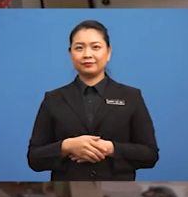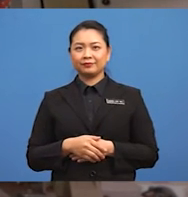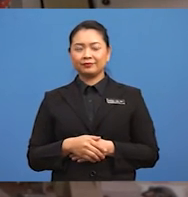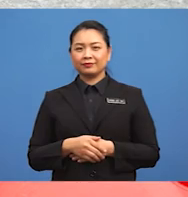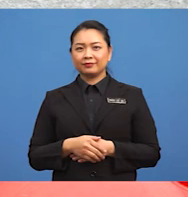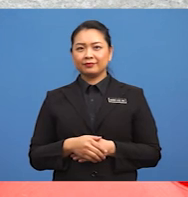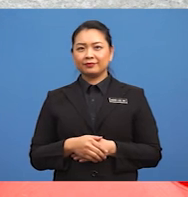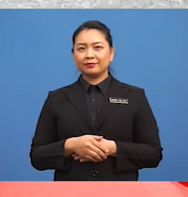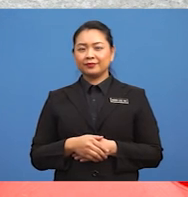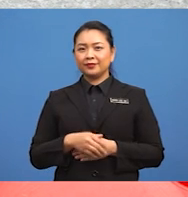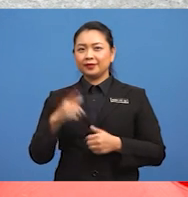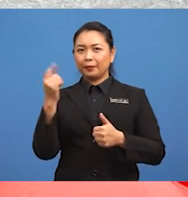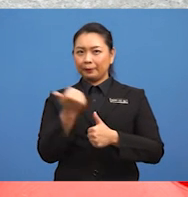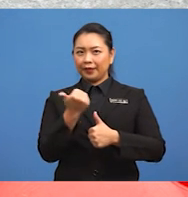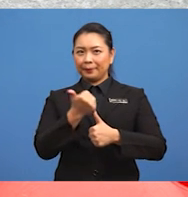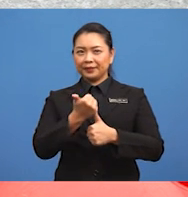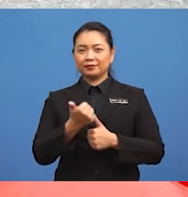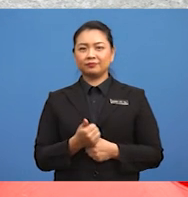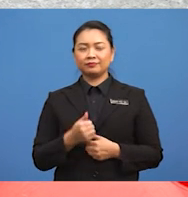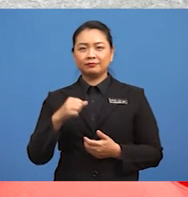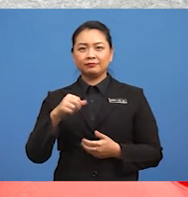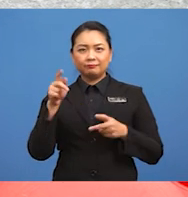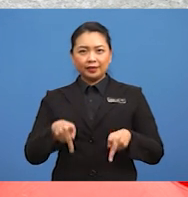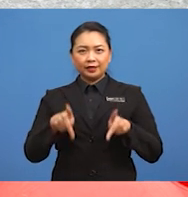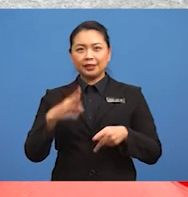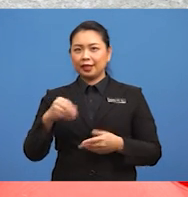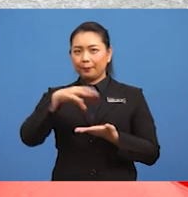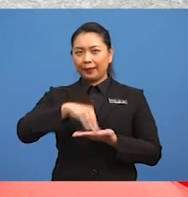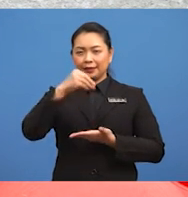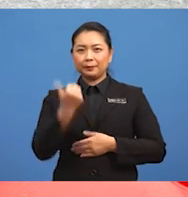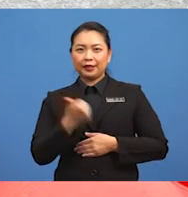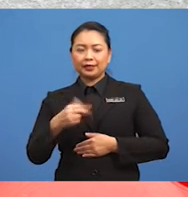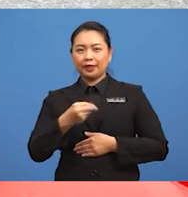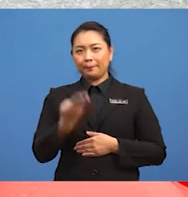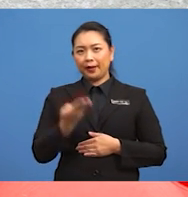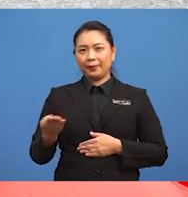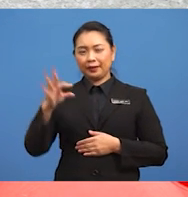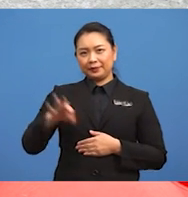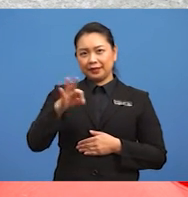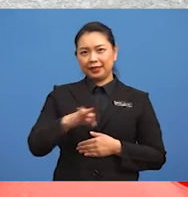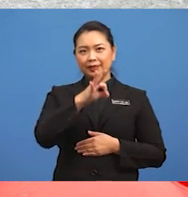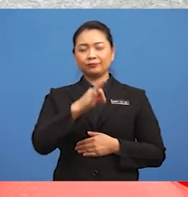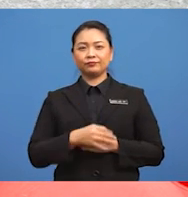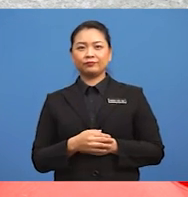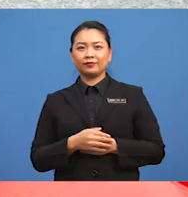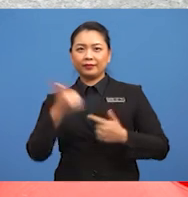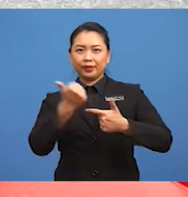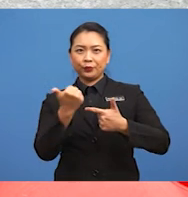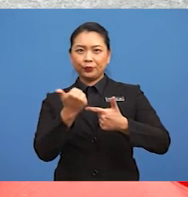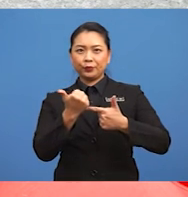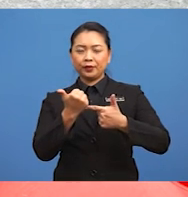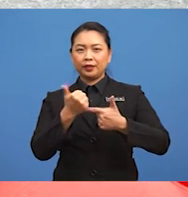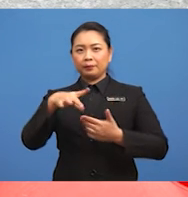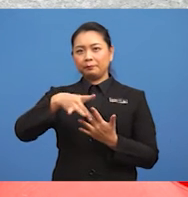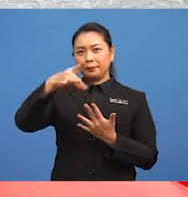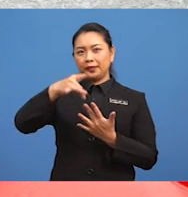ini. Yang pertama, pelajar telah belajar peralatan dan bahan menjahit.